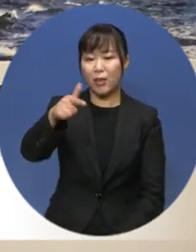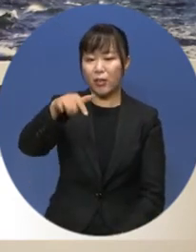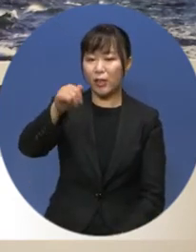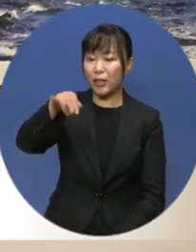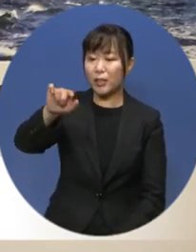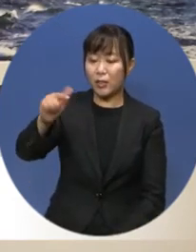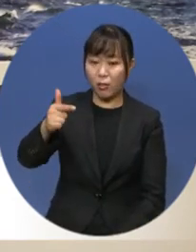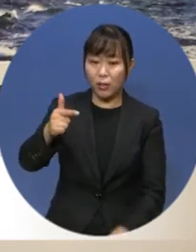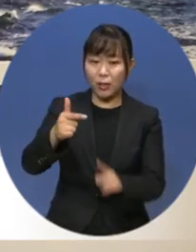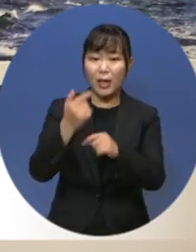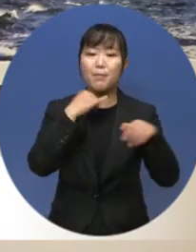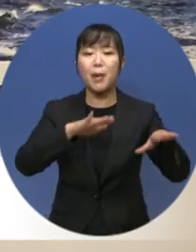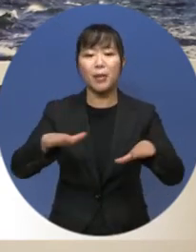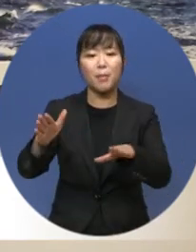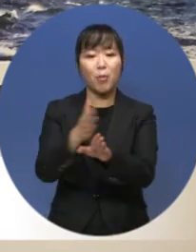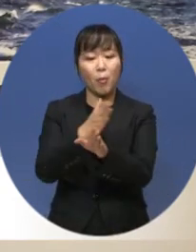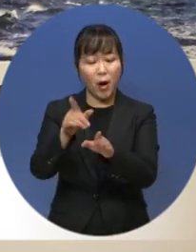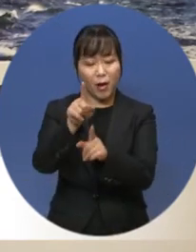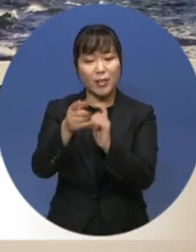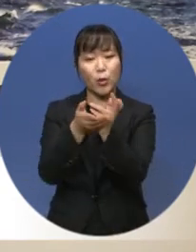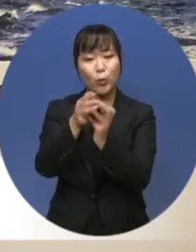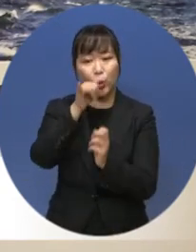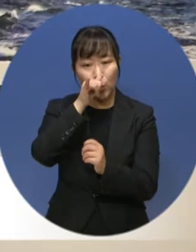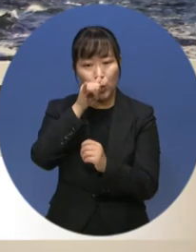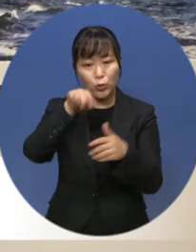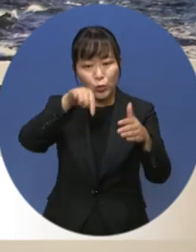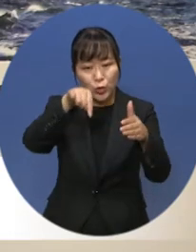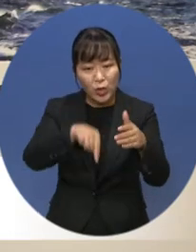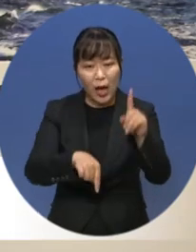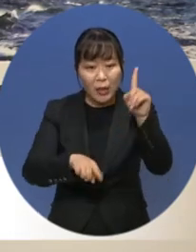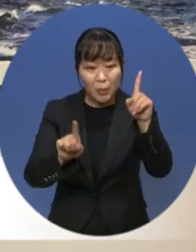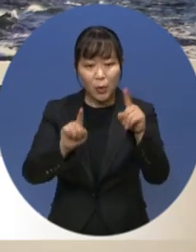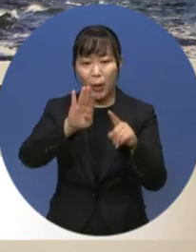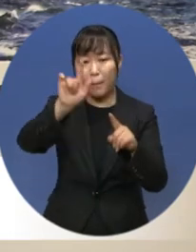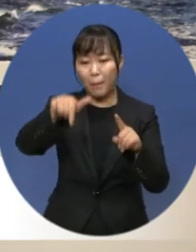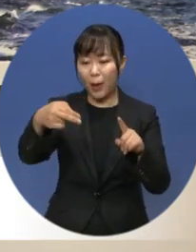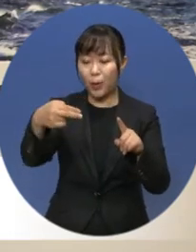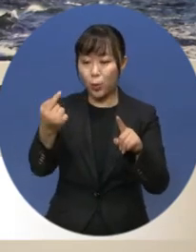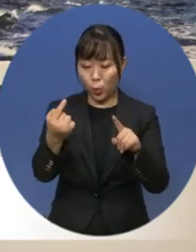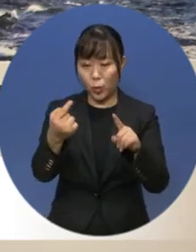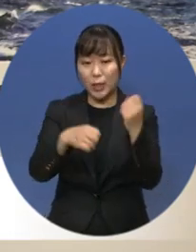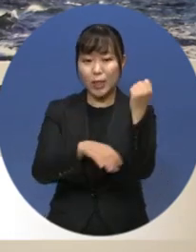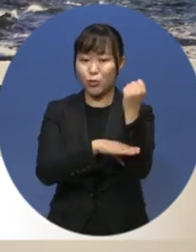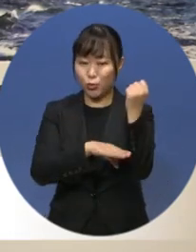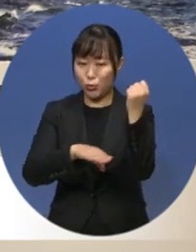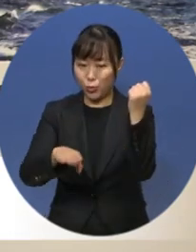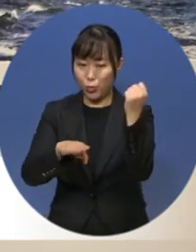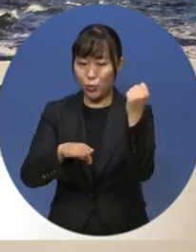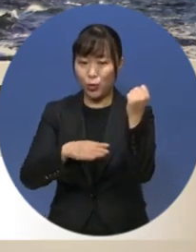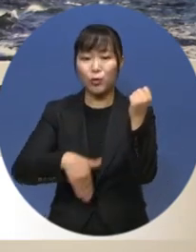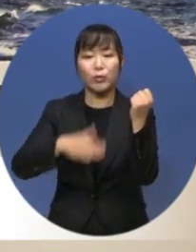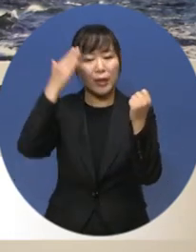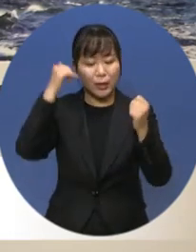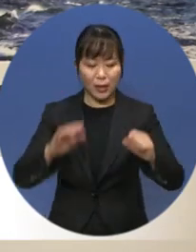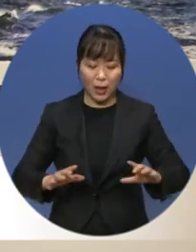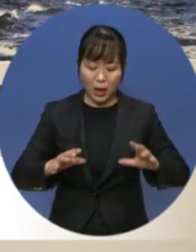영해를 구분하는 섬도 있고요. 그 중에 하나가 백도를 기준점으로 해가지고